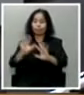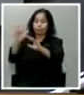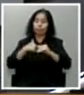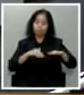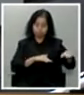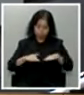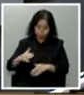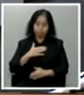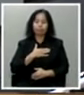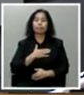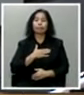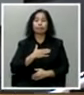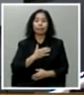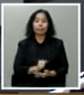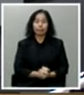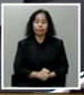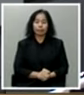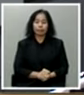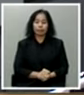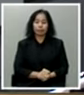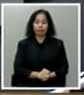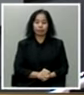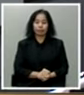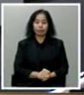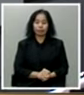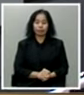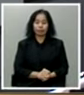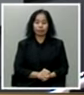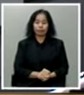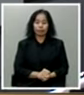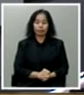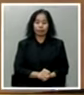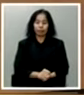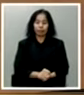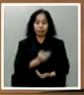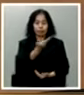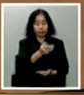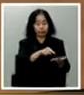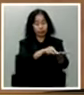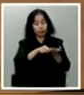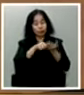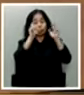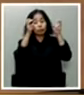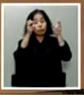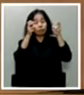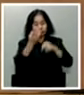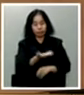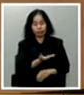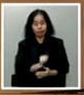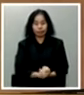ครับ ท่านฝ่ายผู้เสนอยติท่านวิรัตเชิญนะท่านวิรัตครับเ